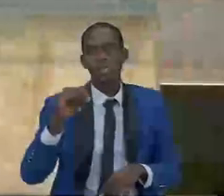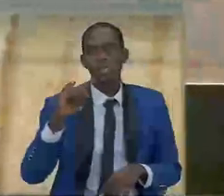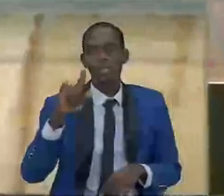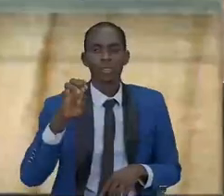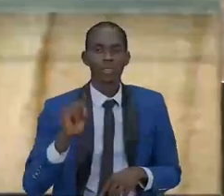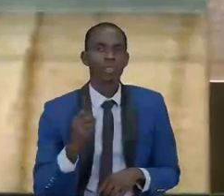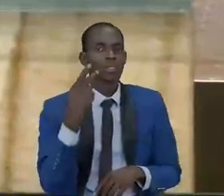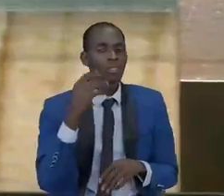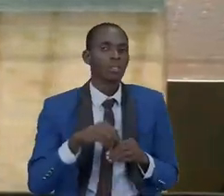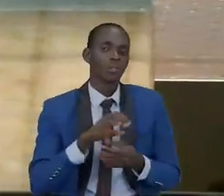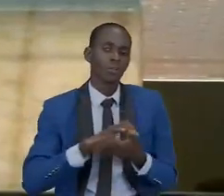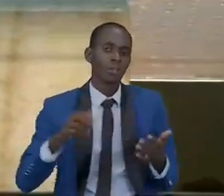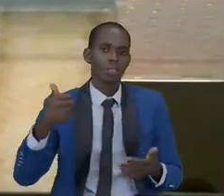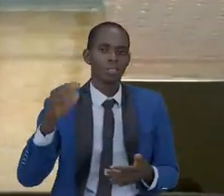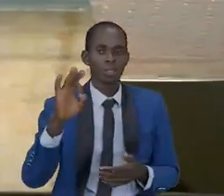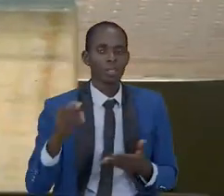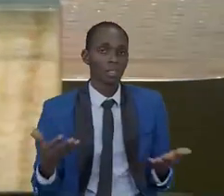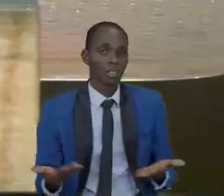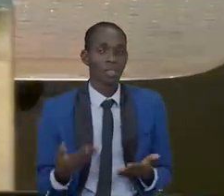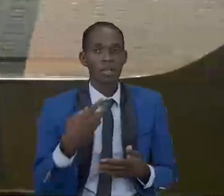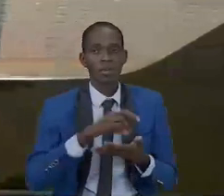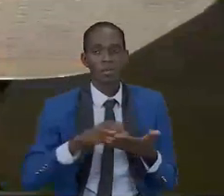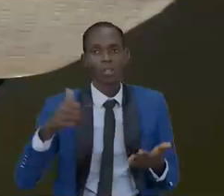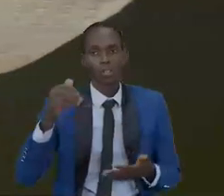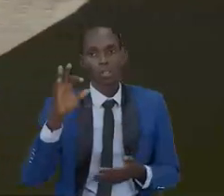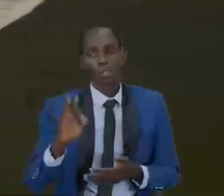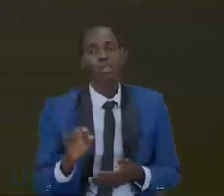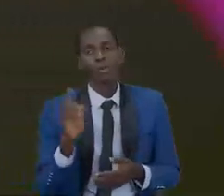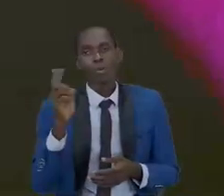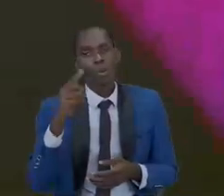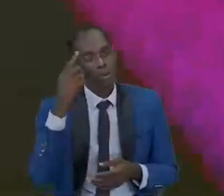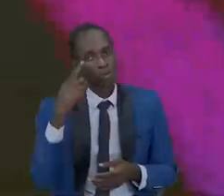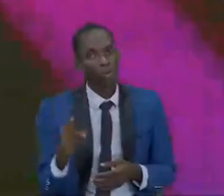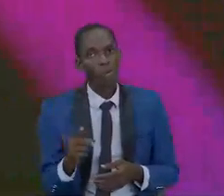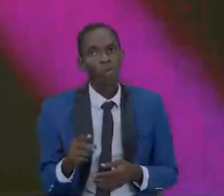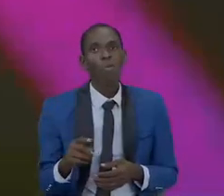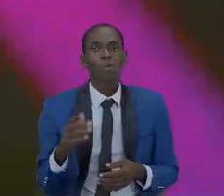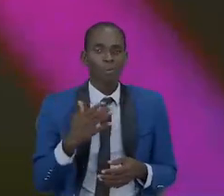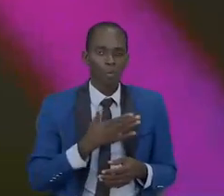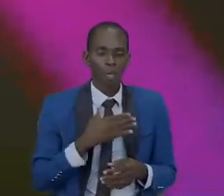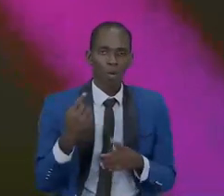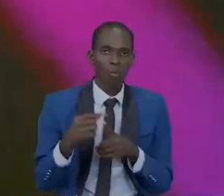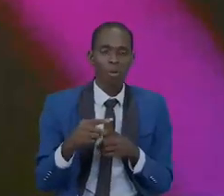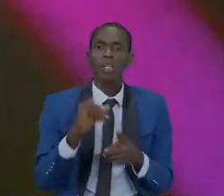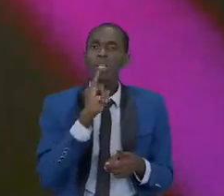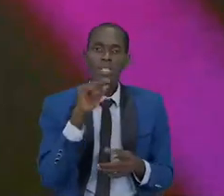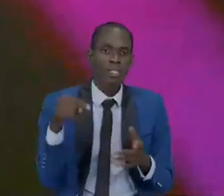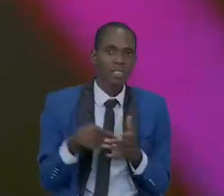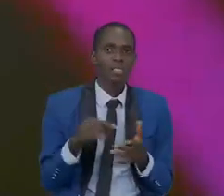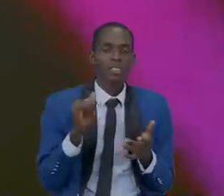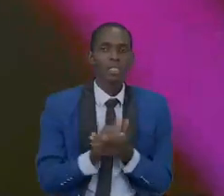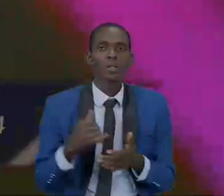verset 19 à tes chapitre 15 verset 19 c'est pourquoi je suis David